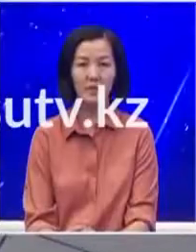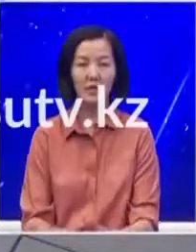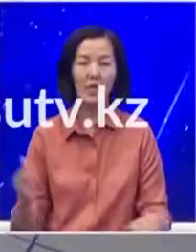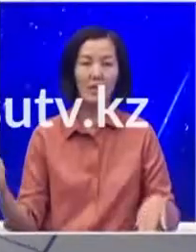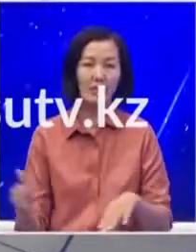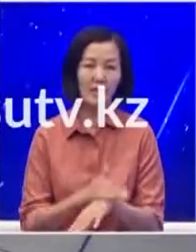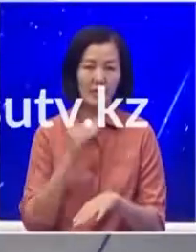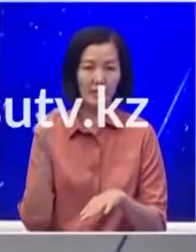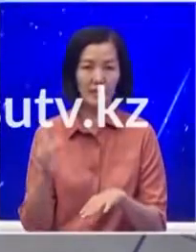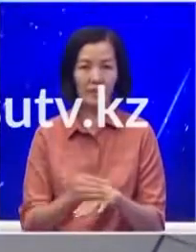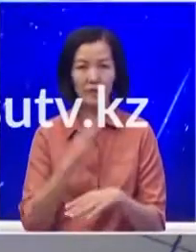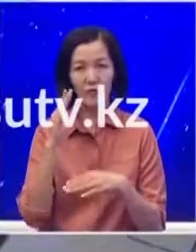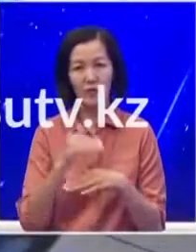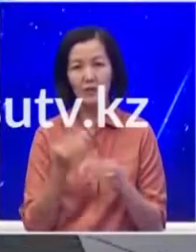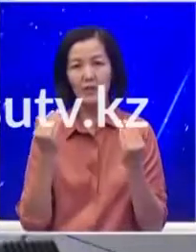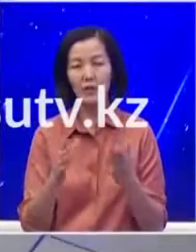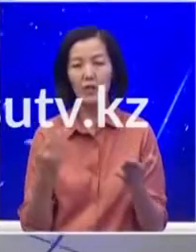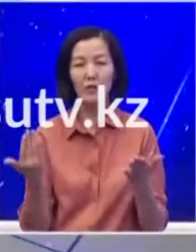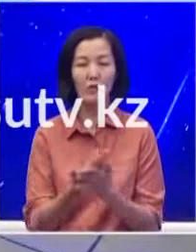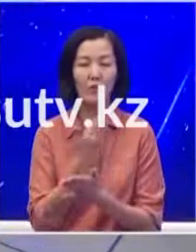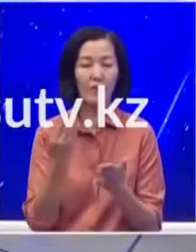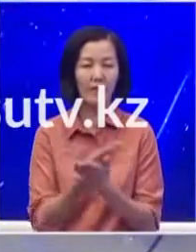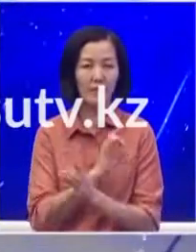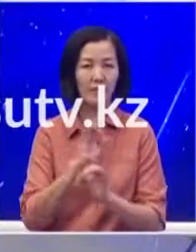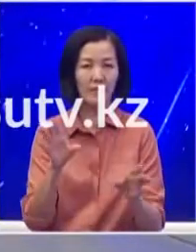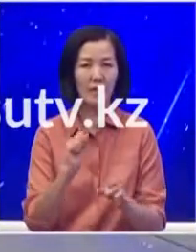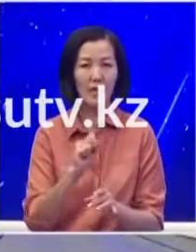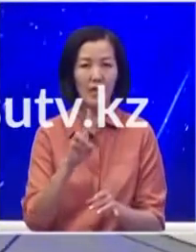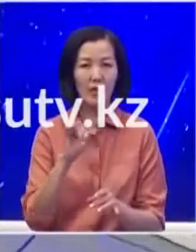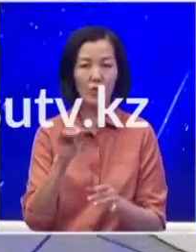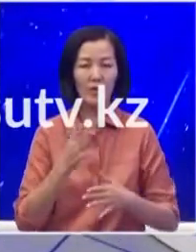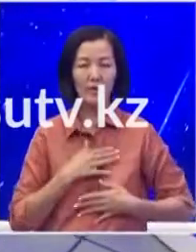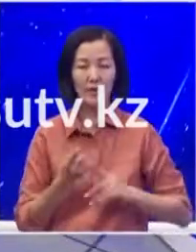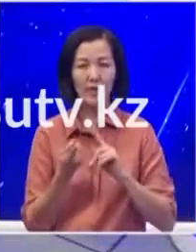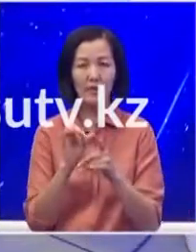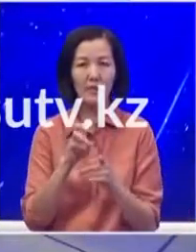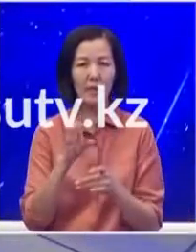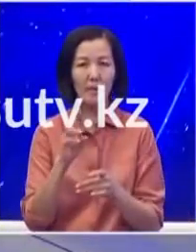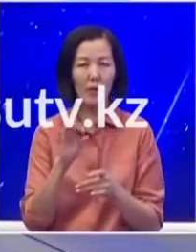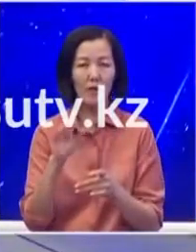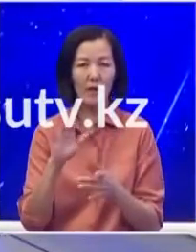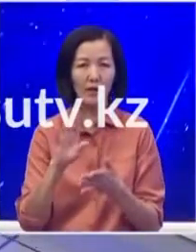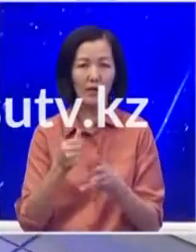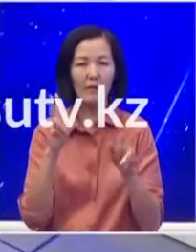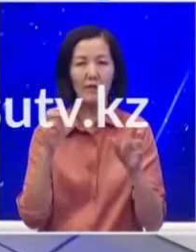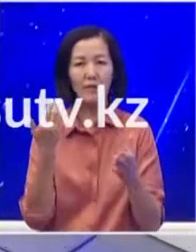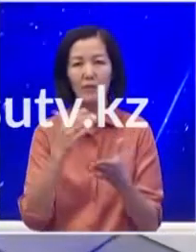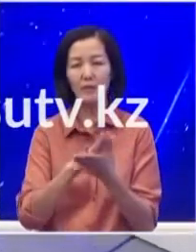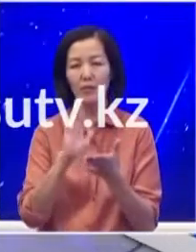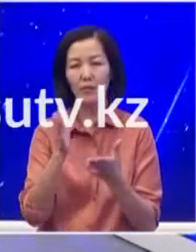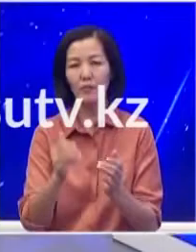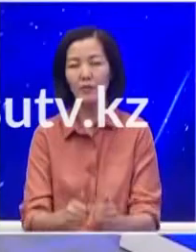В эфире телеканала ЖТСУ итоговые новости. Здравствуйте. В студии Ануара Мангельдинов. Судоперевод обеспечивает Айгуль Стамбекова. Сегодня в